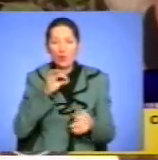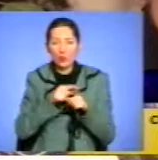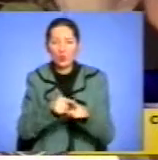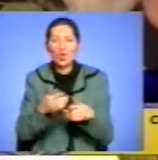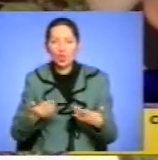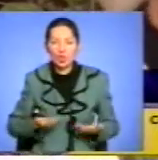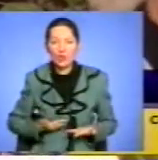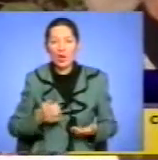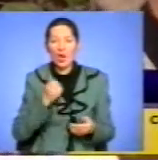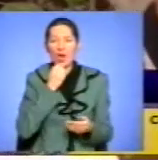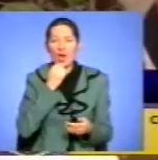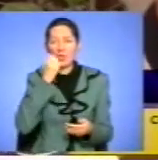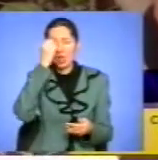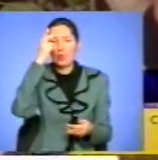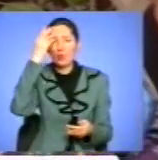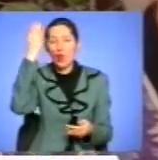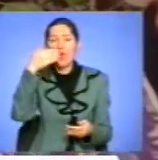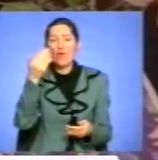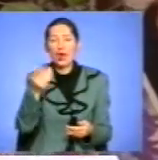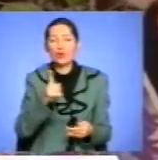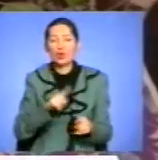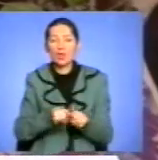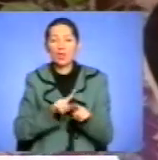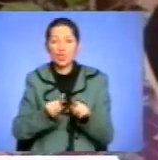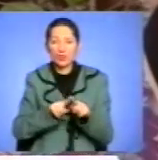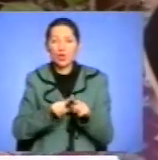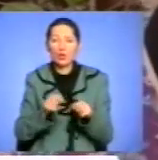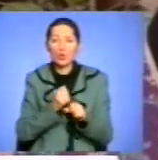Богу. І кажу і вам, що так якось то все оперативно,